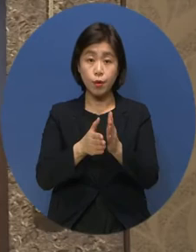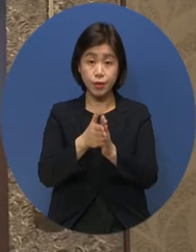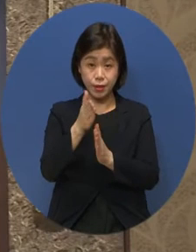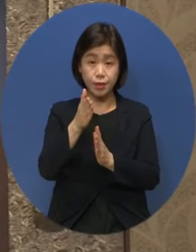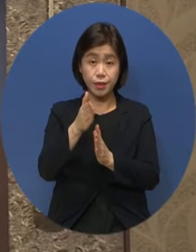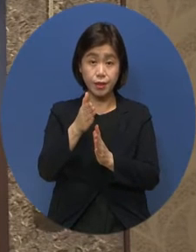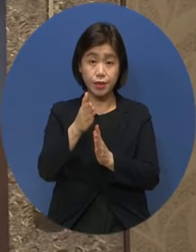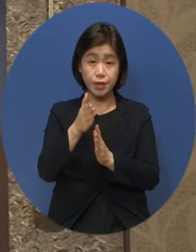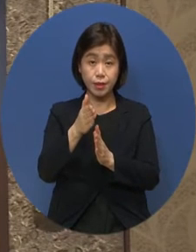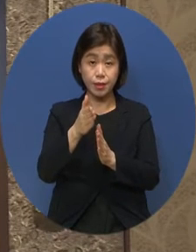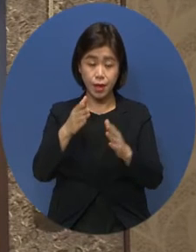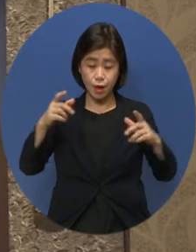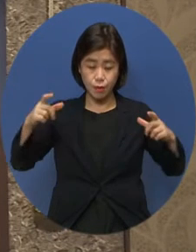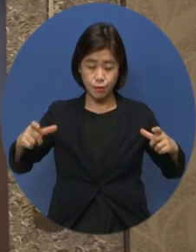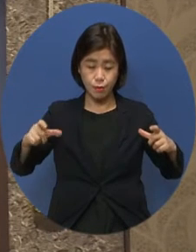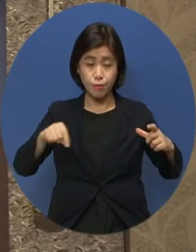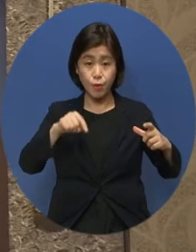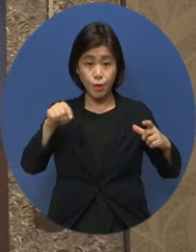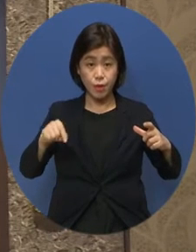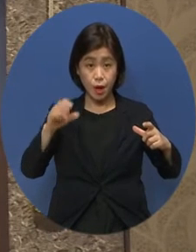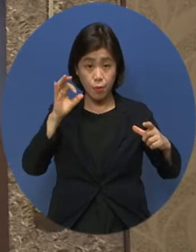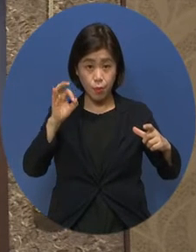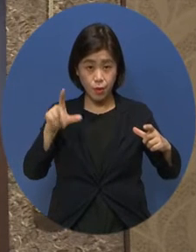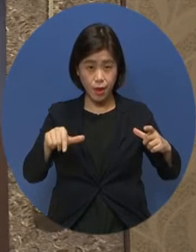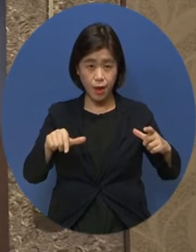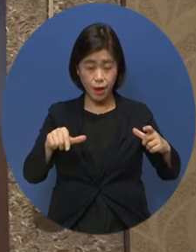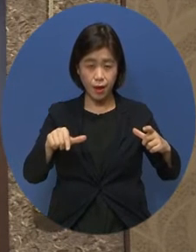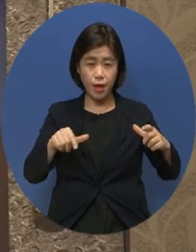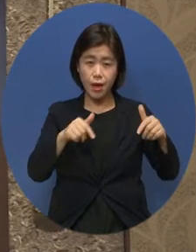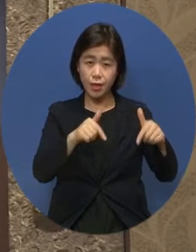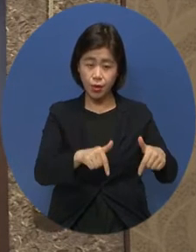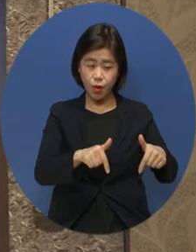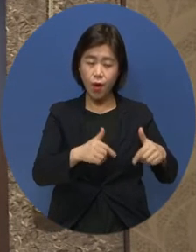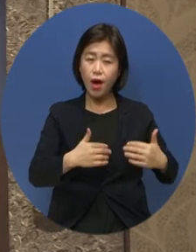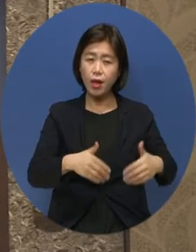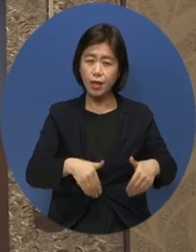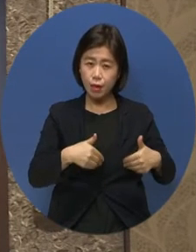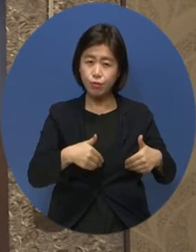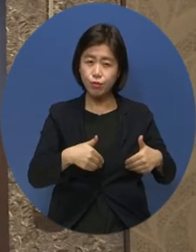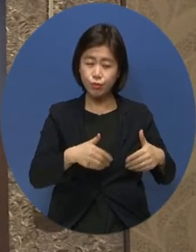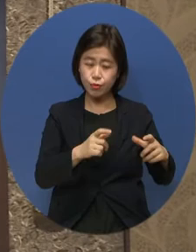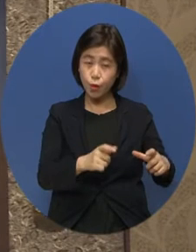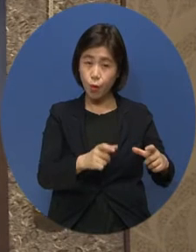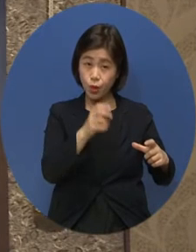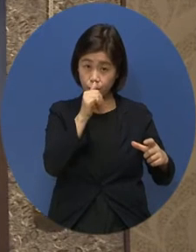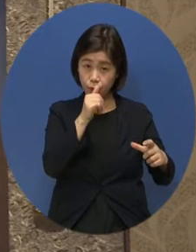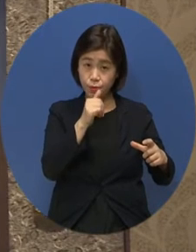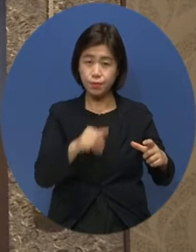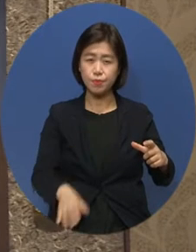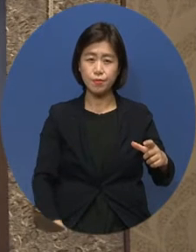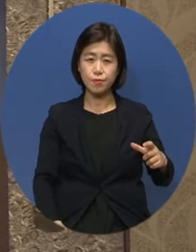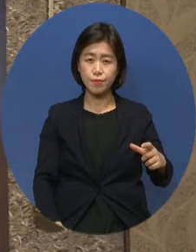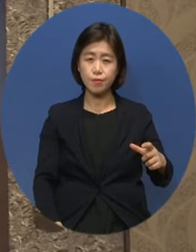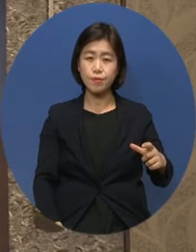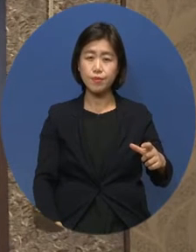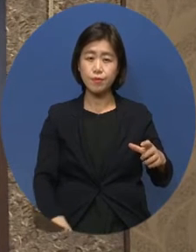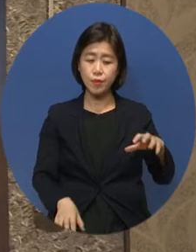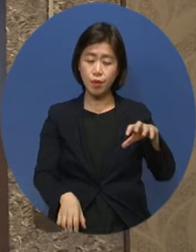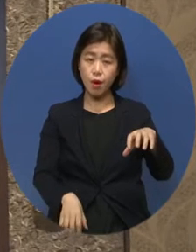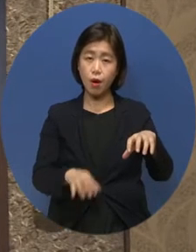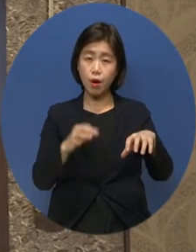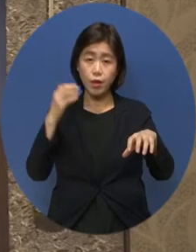전역으로 봐선 안 성란 복원에 위치하고 있습니다 그중에서도 인쇄의 그 영등포 지역에 라고 한다면